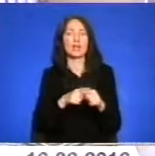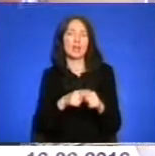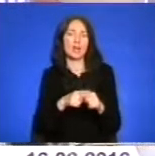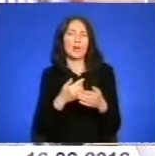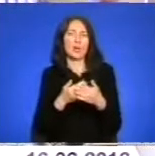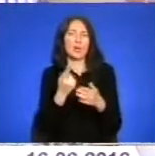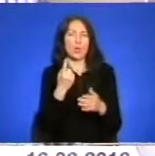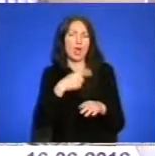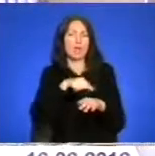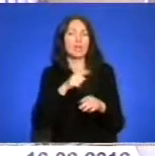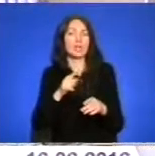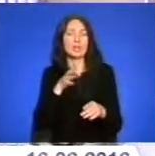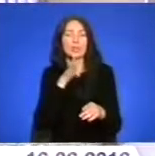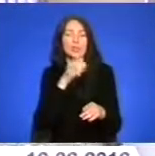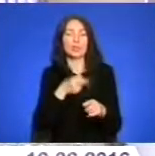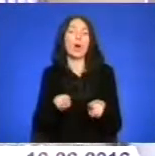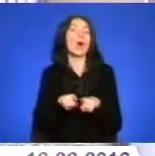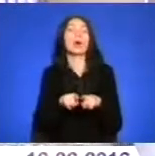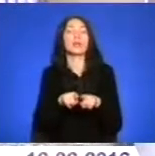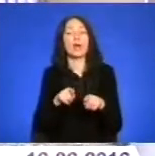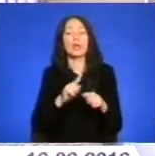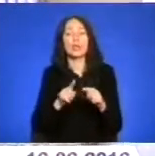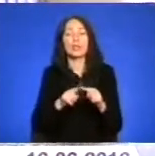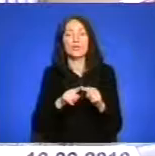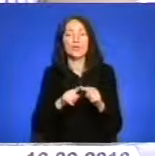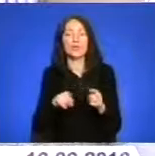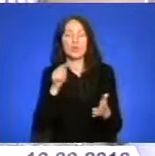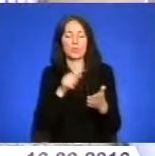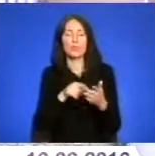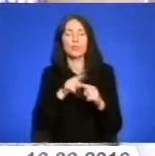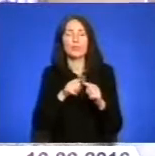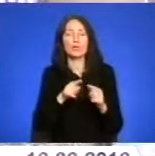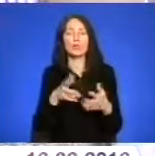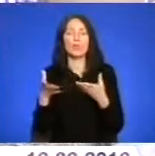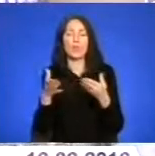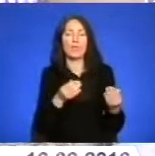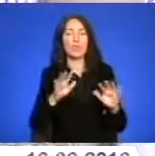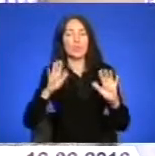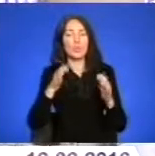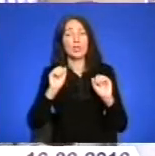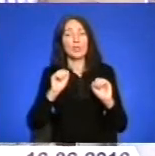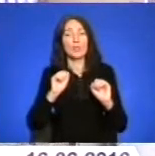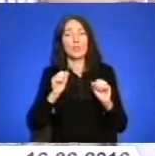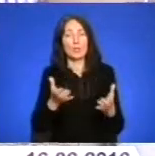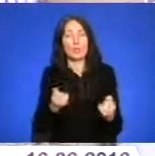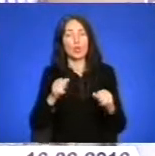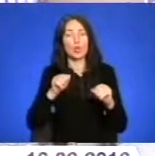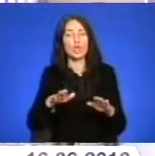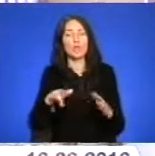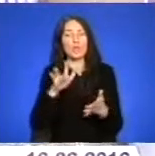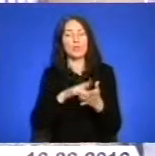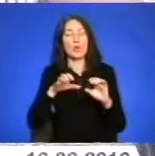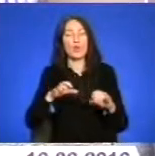так, з метою оперативності і впливати на всякі ці події, прийнято рішення і міським головою, і